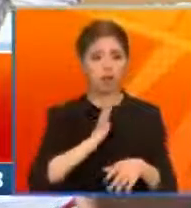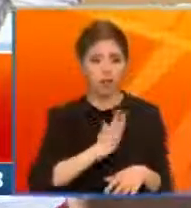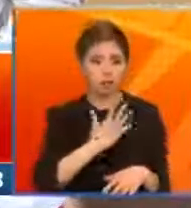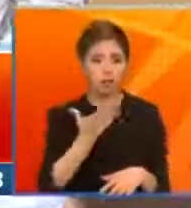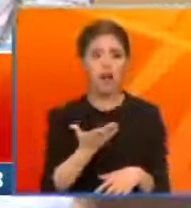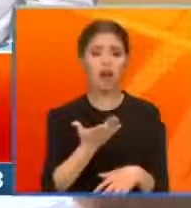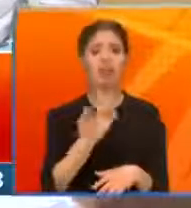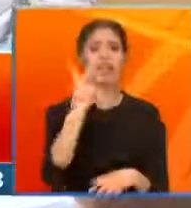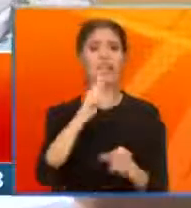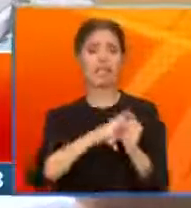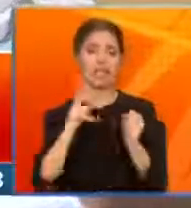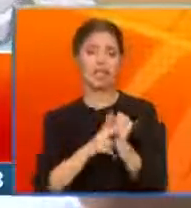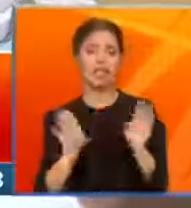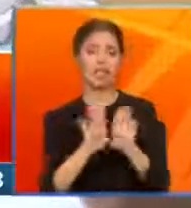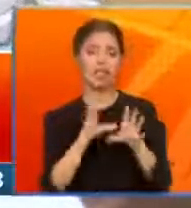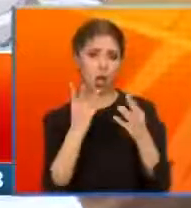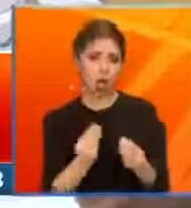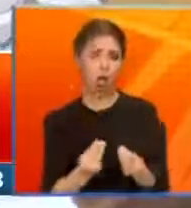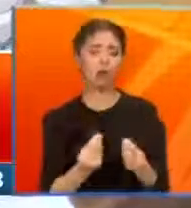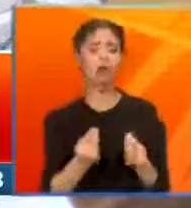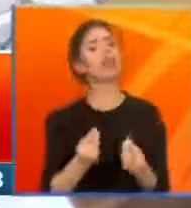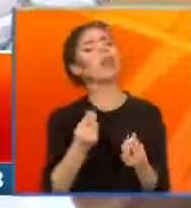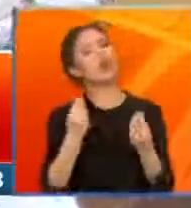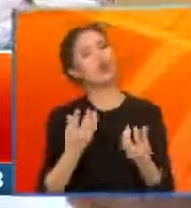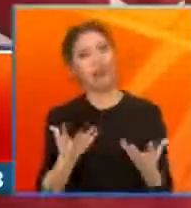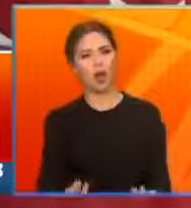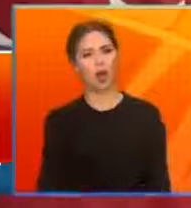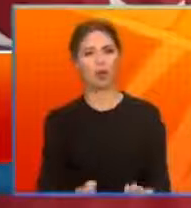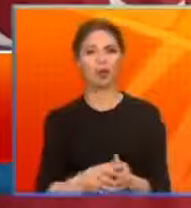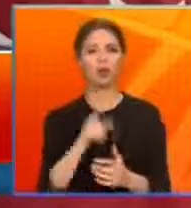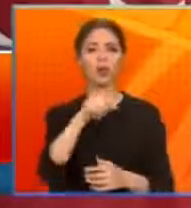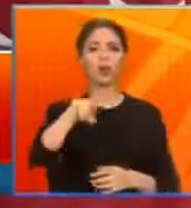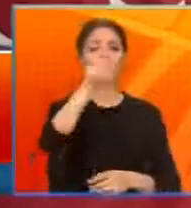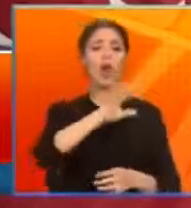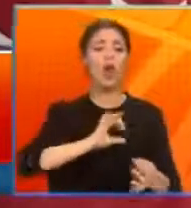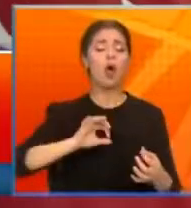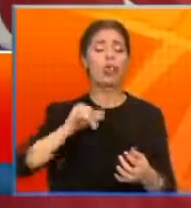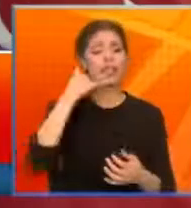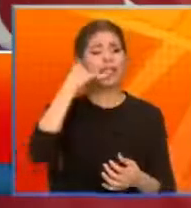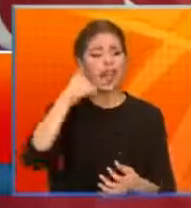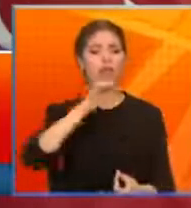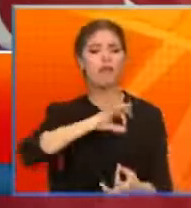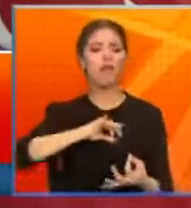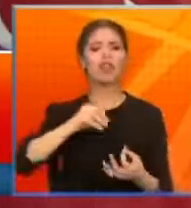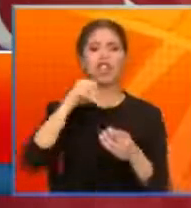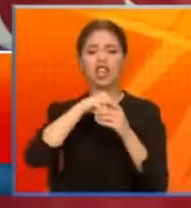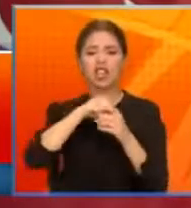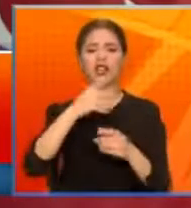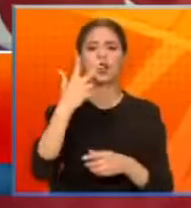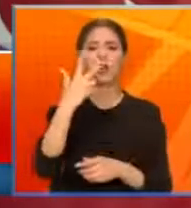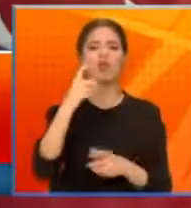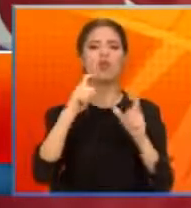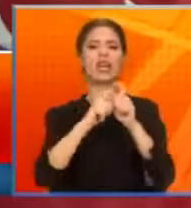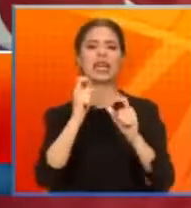varken 2 haftalık tatil olması bence güzel oldu. Bütün operatörlerden ücretsiz 3